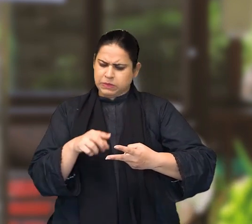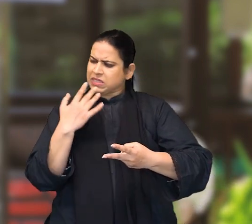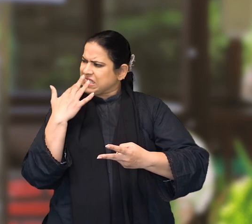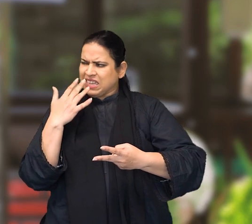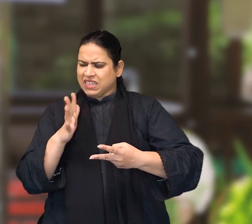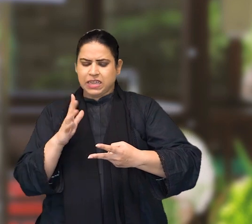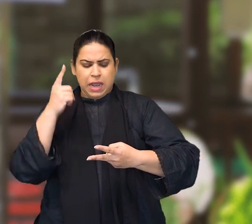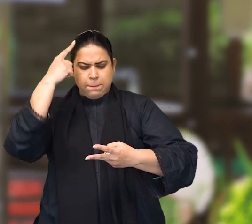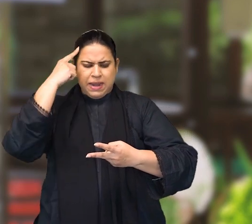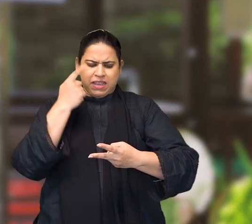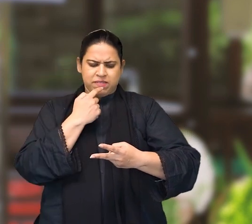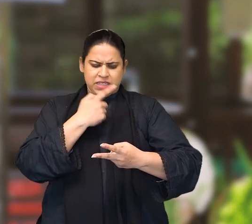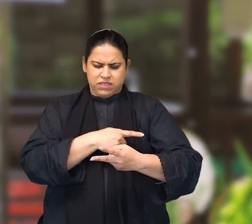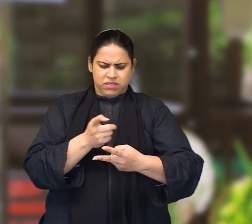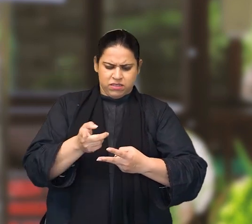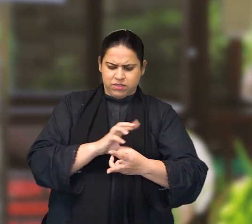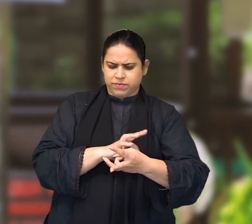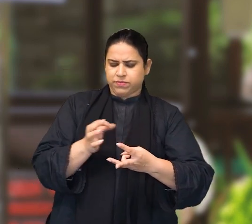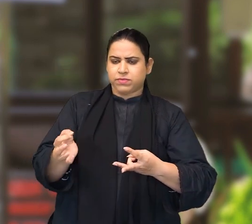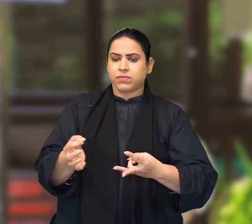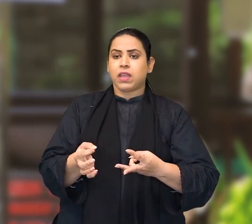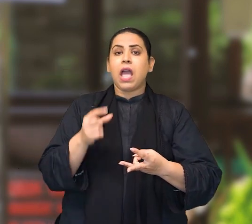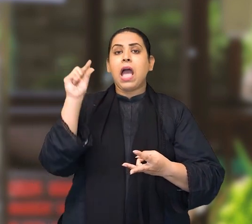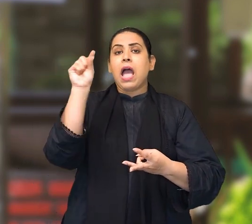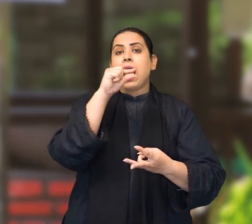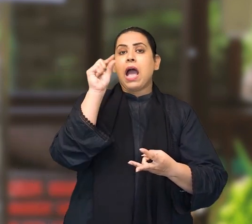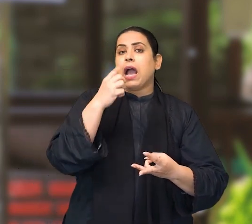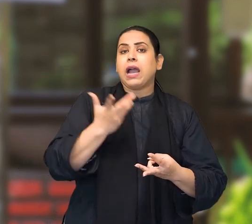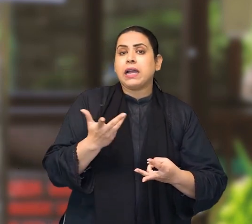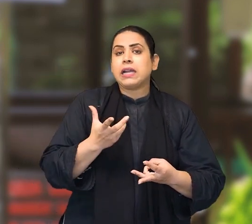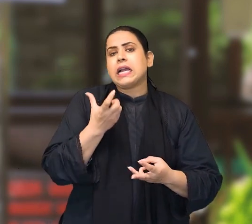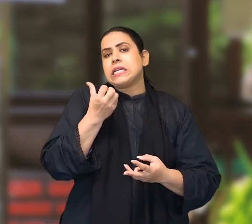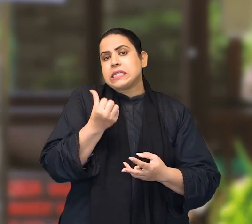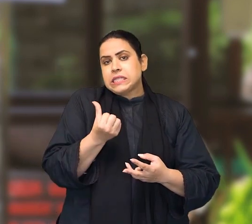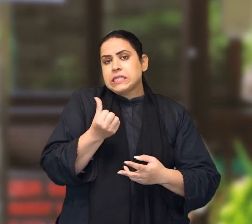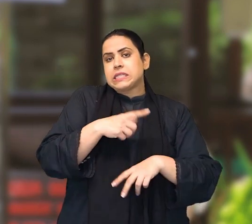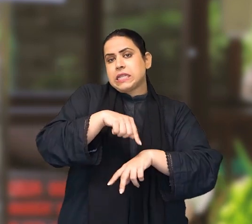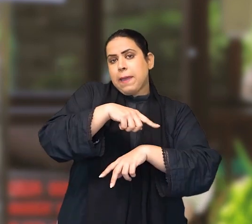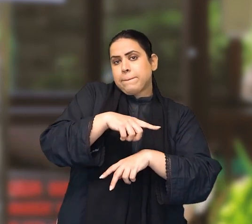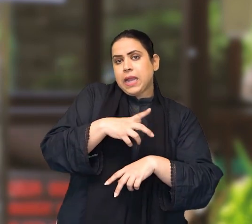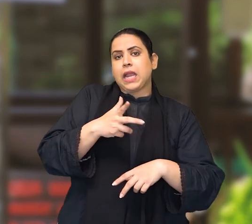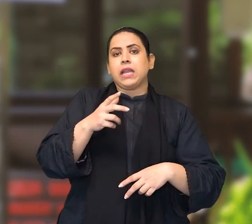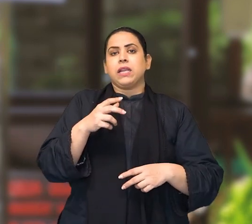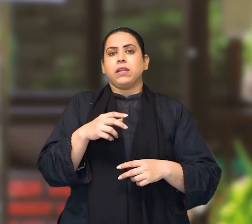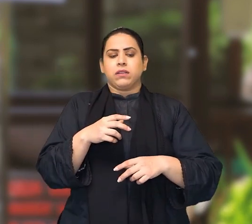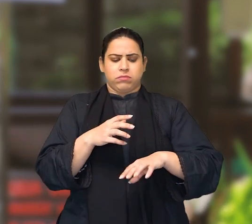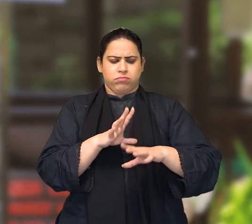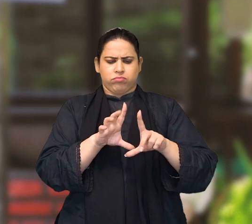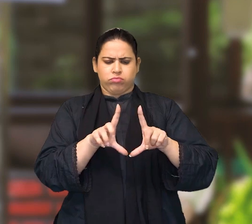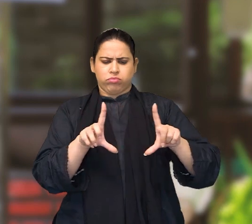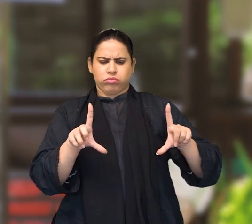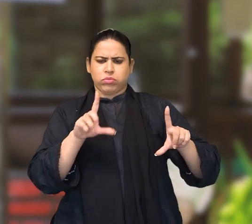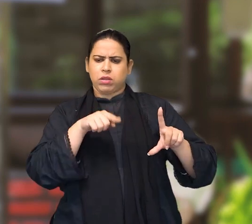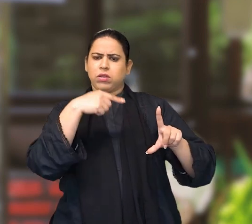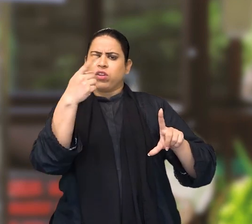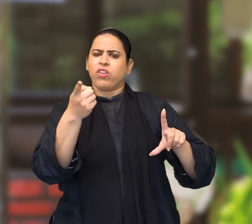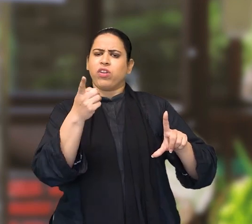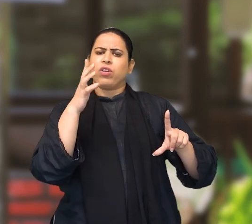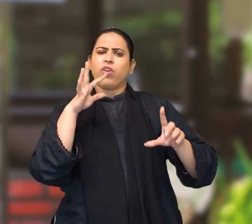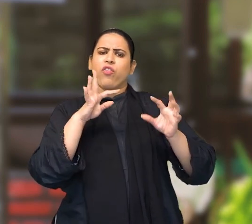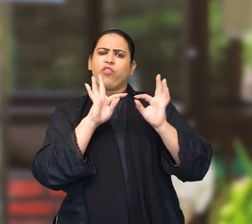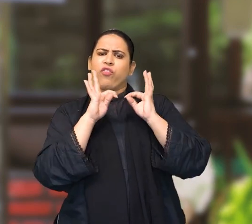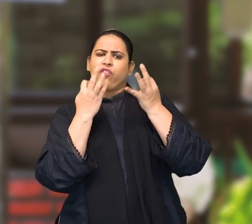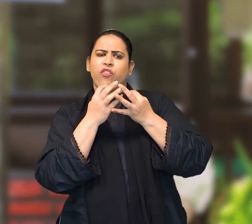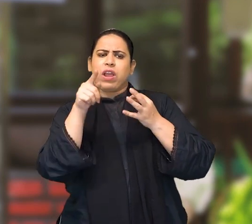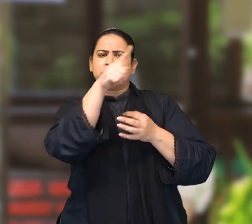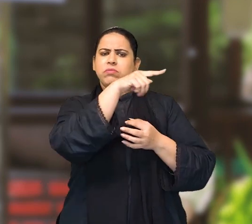lengths. Because again हम लोग highlight या 6 minute की एक चीज़ देख लेते हैं, but back end पे there are